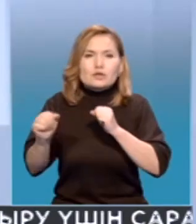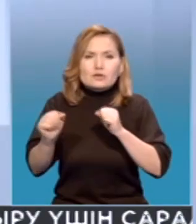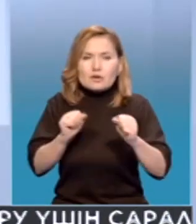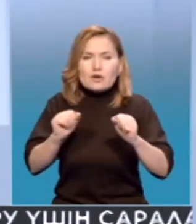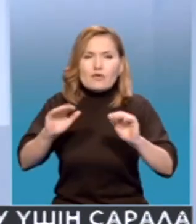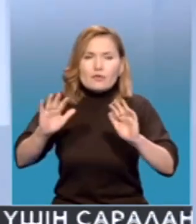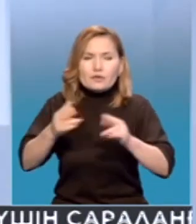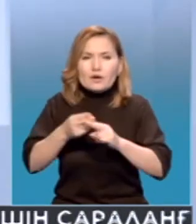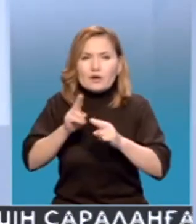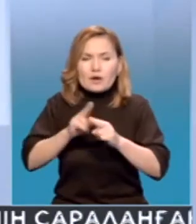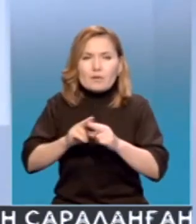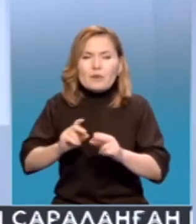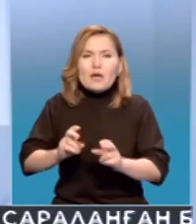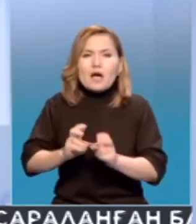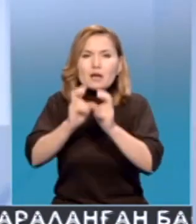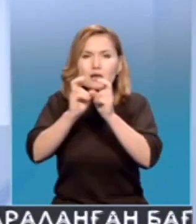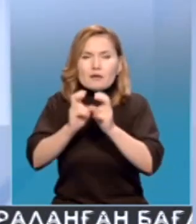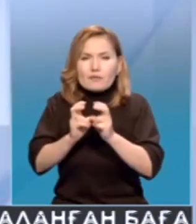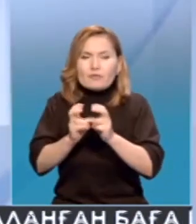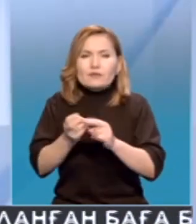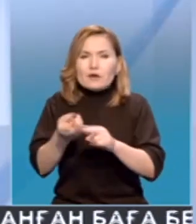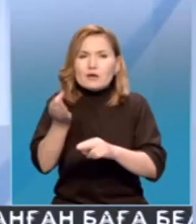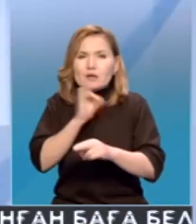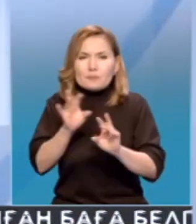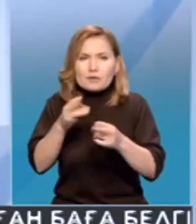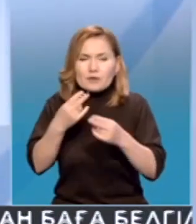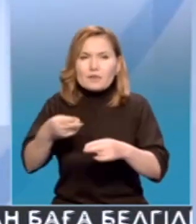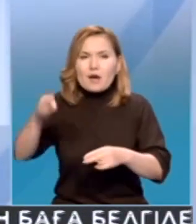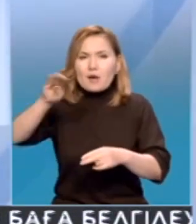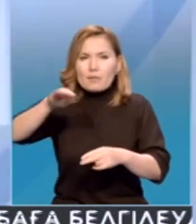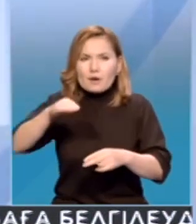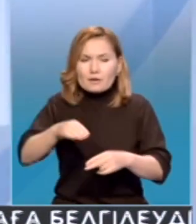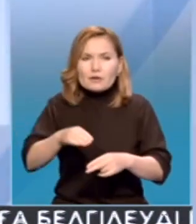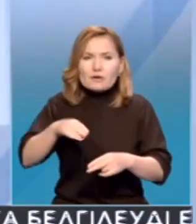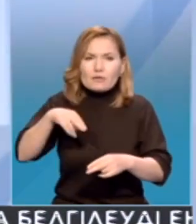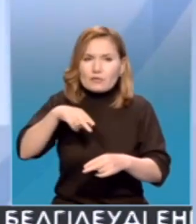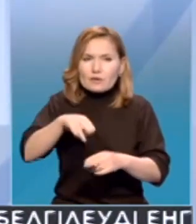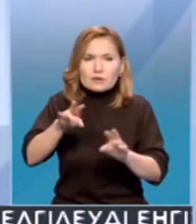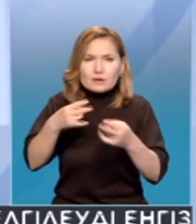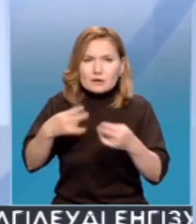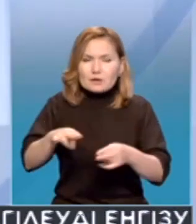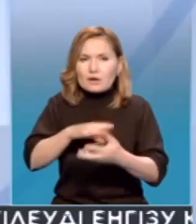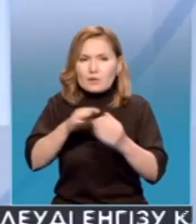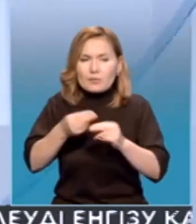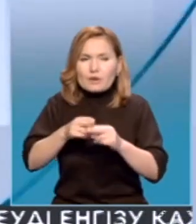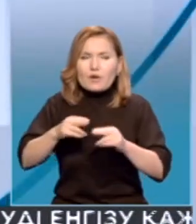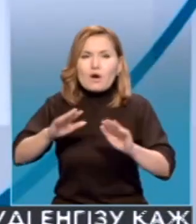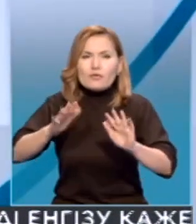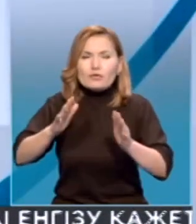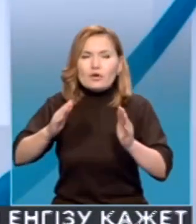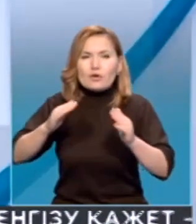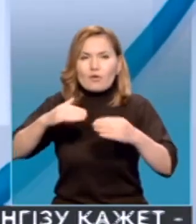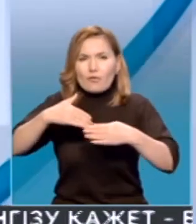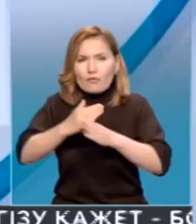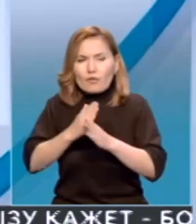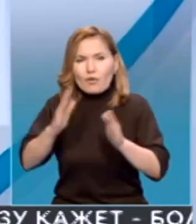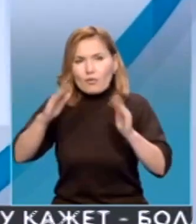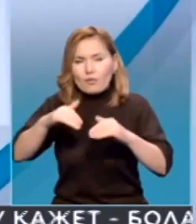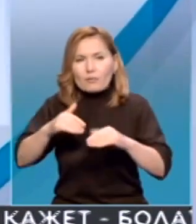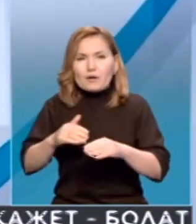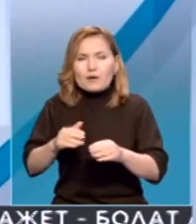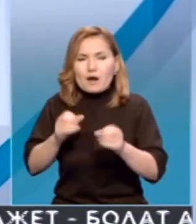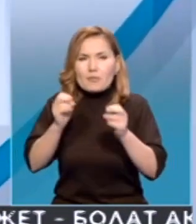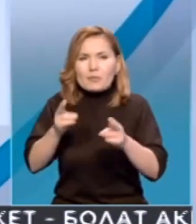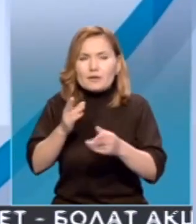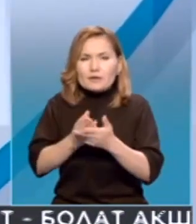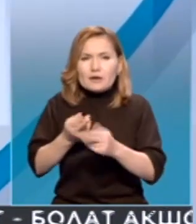қойсаңыз, лифтті қолданбаңыз және баспалдақпен түсуге немесе жоғары көтерілуге тырыспаңыз. Ол опырылып үйінде астында қалуыңыз әбден мүмкін.